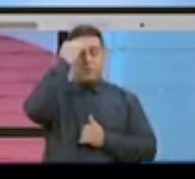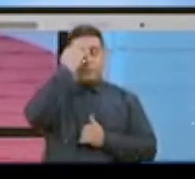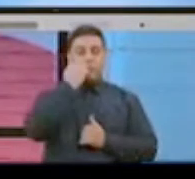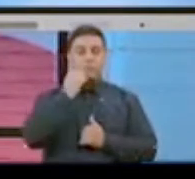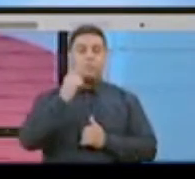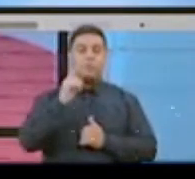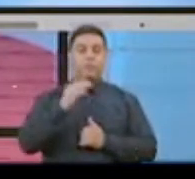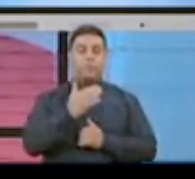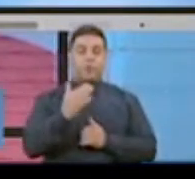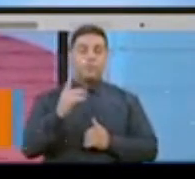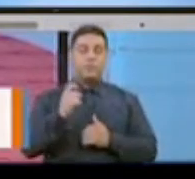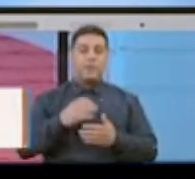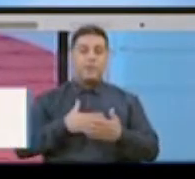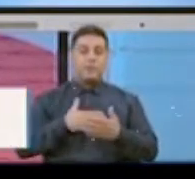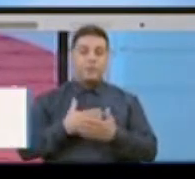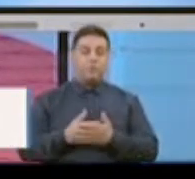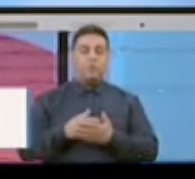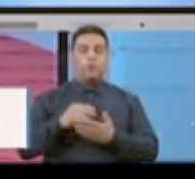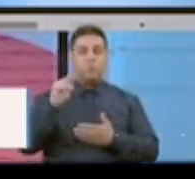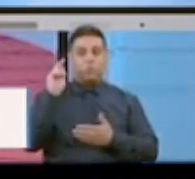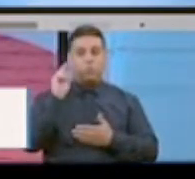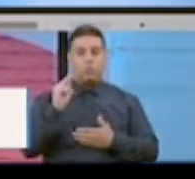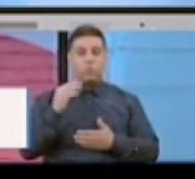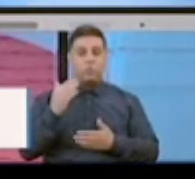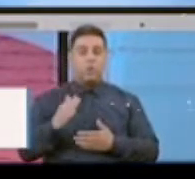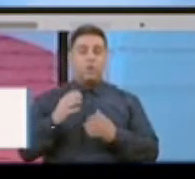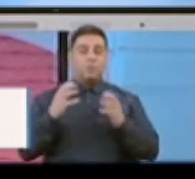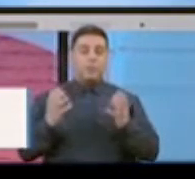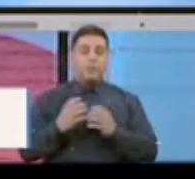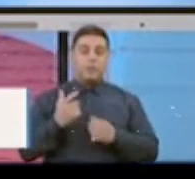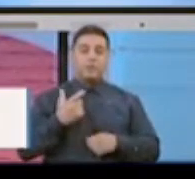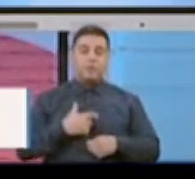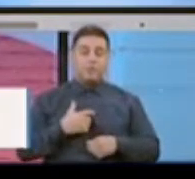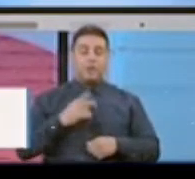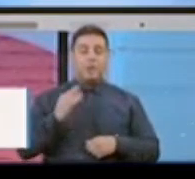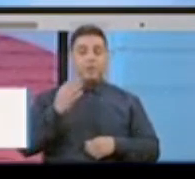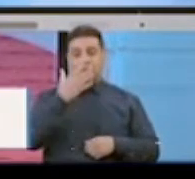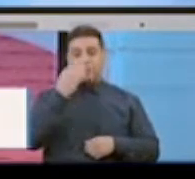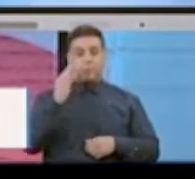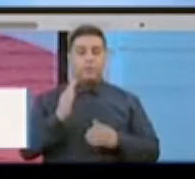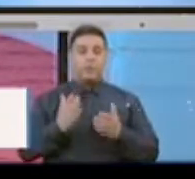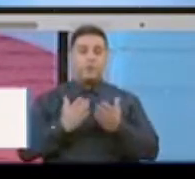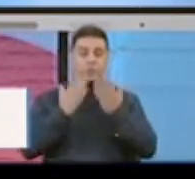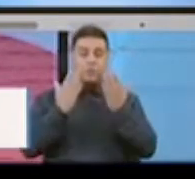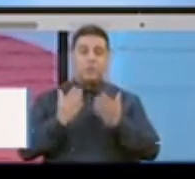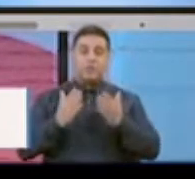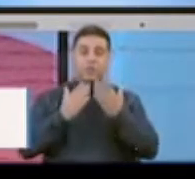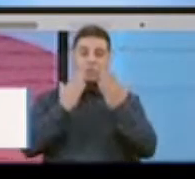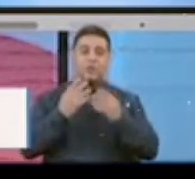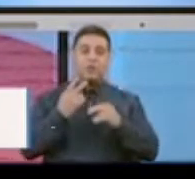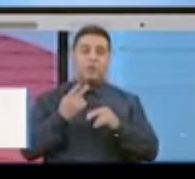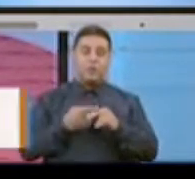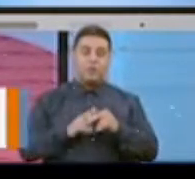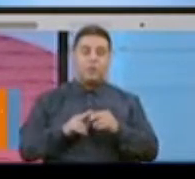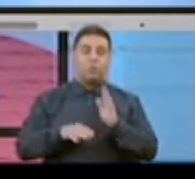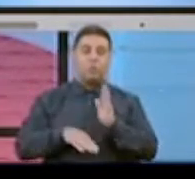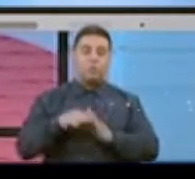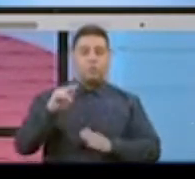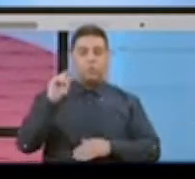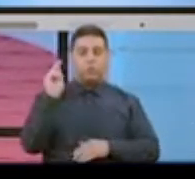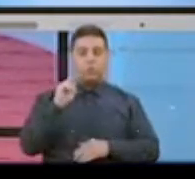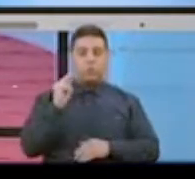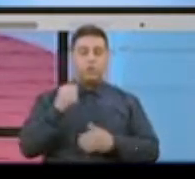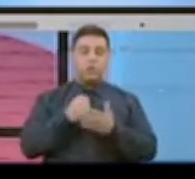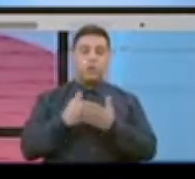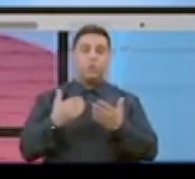Спасибо вам за активную работу на уроке. Берегите себя и не забывайте читать, ведь чтение – это лучшее учение.